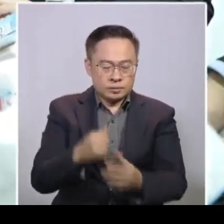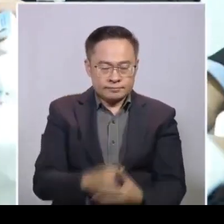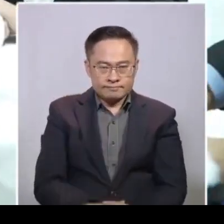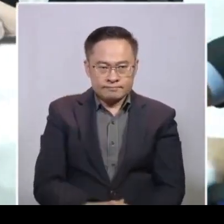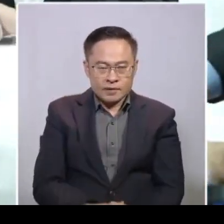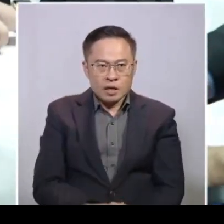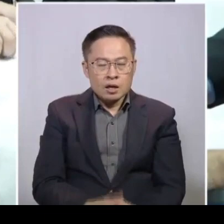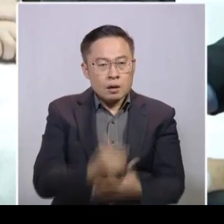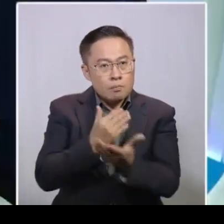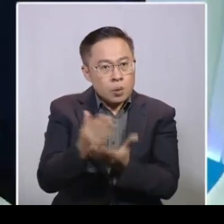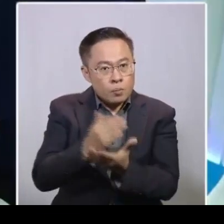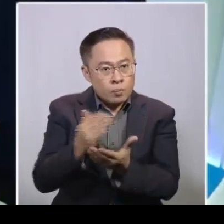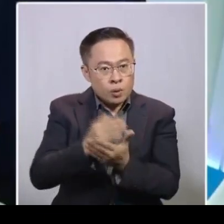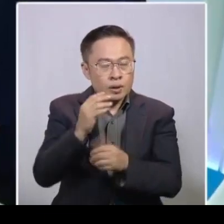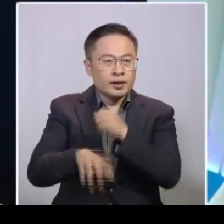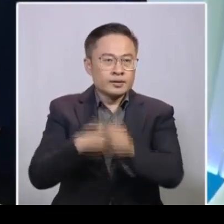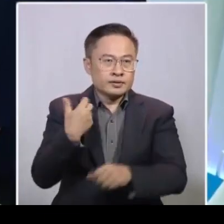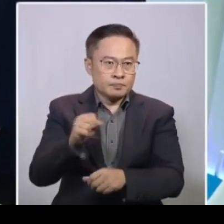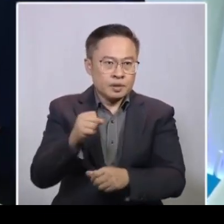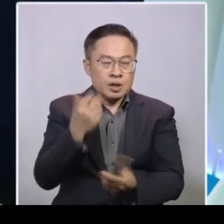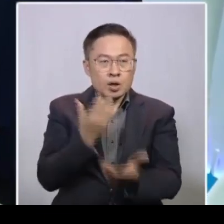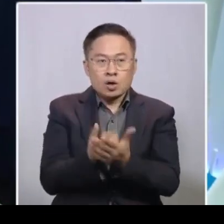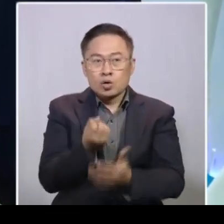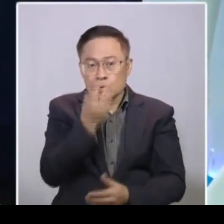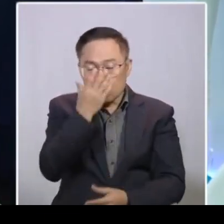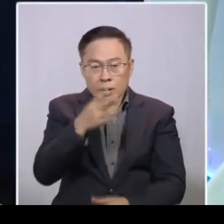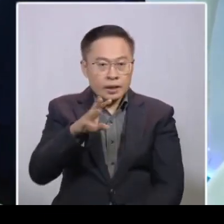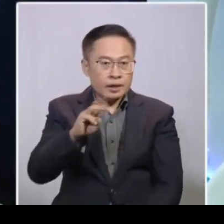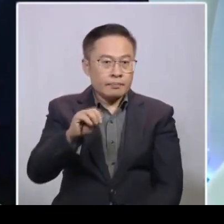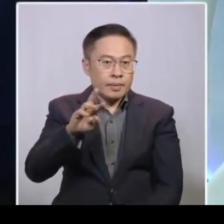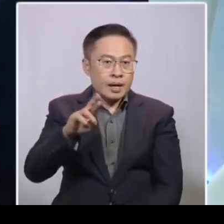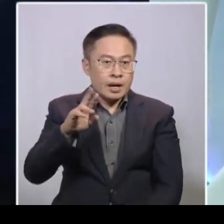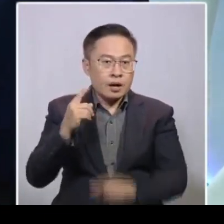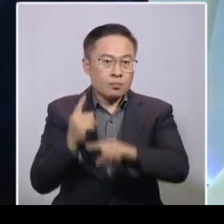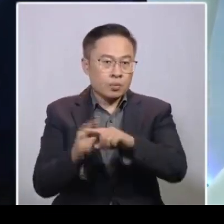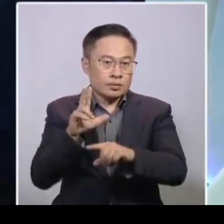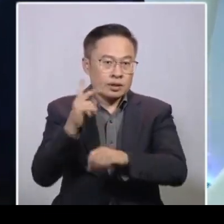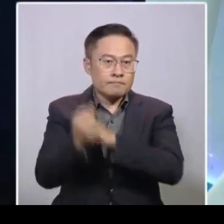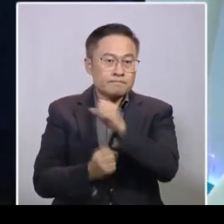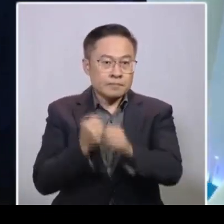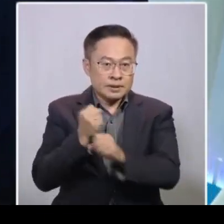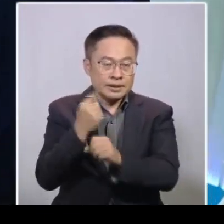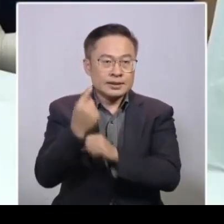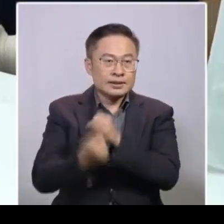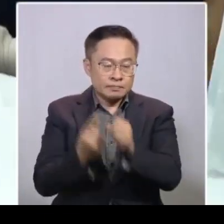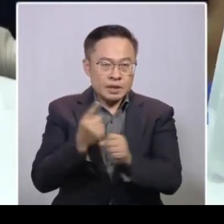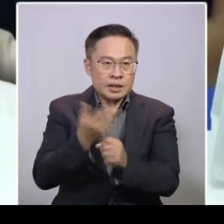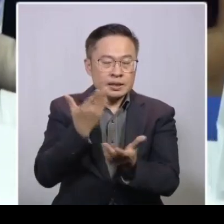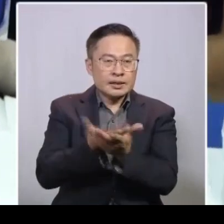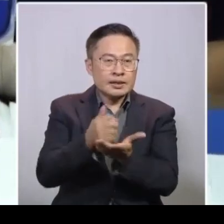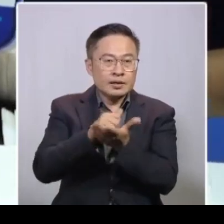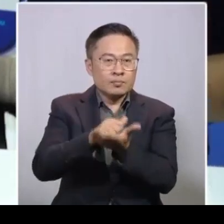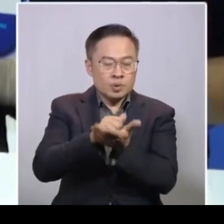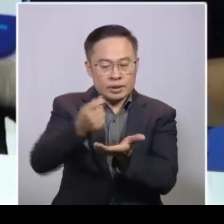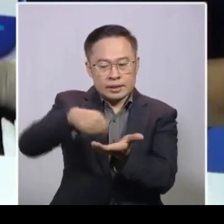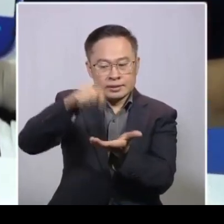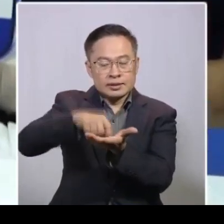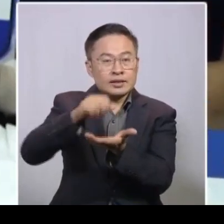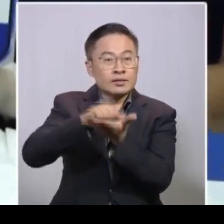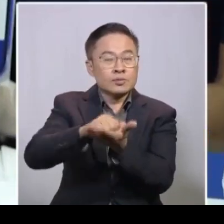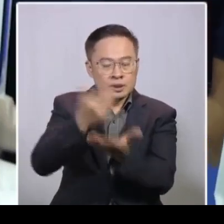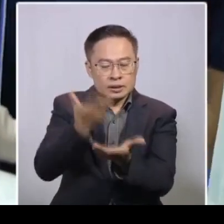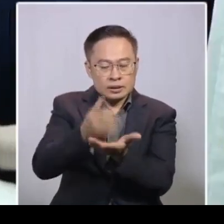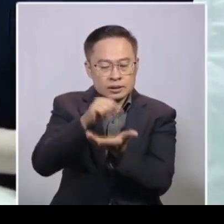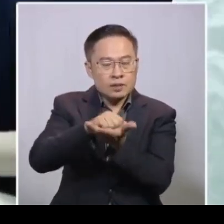สูงสุด 10ปีอัตราดอกเบี้ย mrr + 3%ต่อปีฟรีค่าธรรมเนียมค้ำประกันตลอดสัญญาการกู้